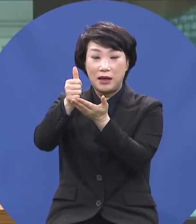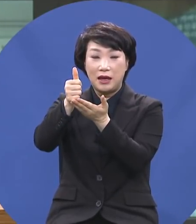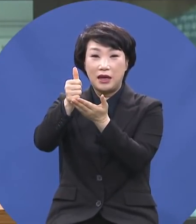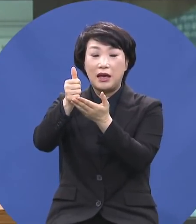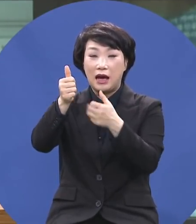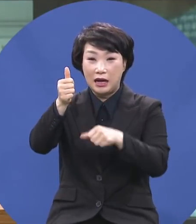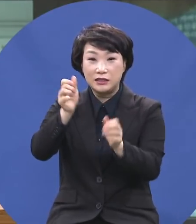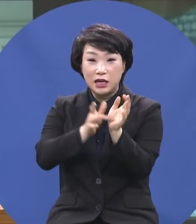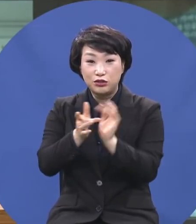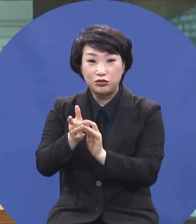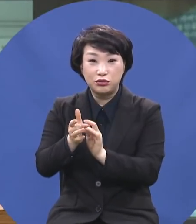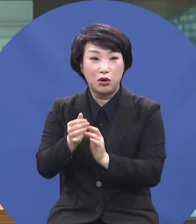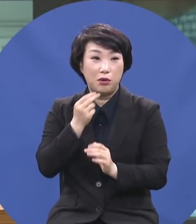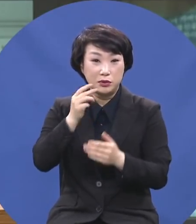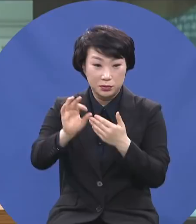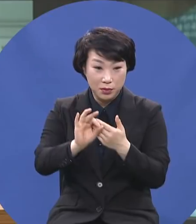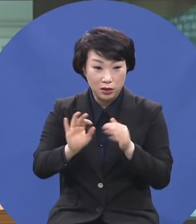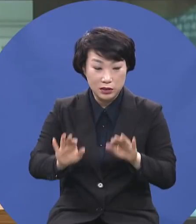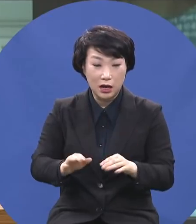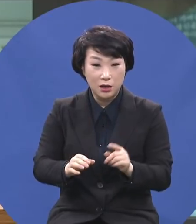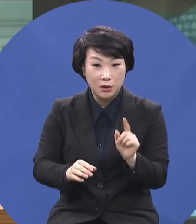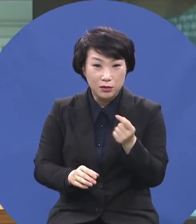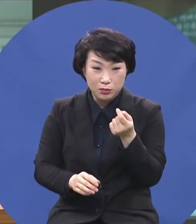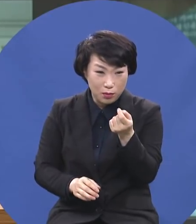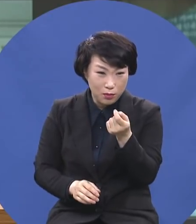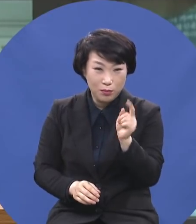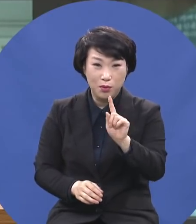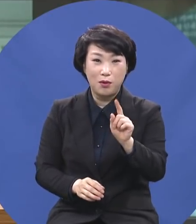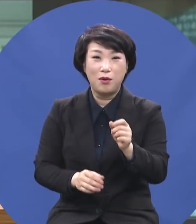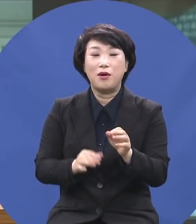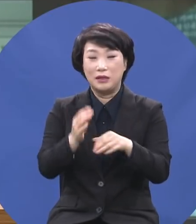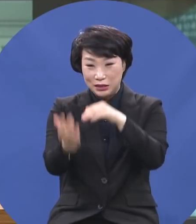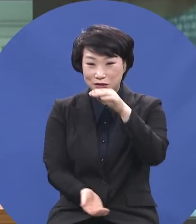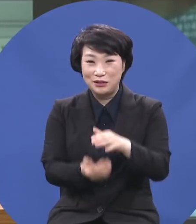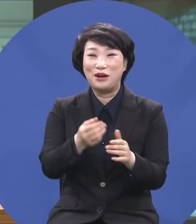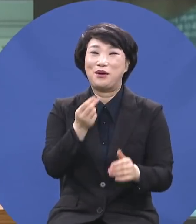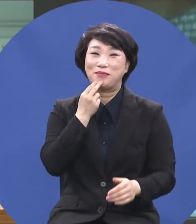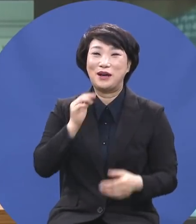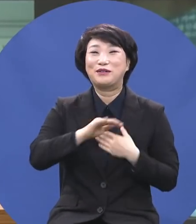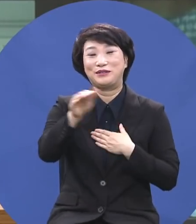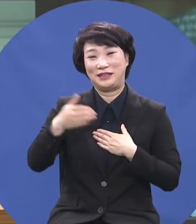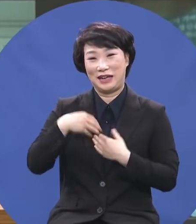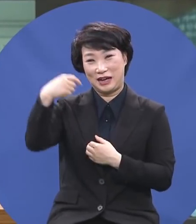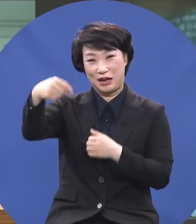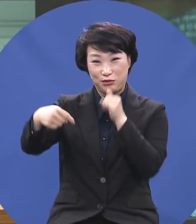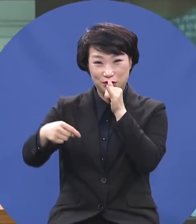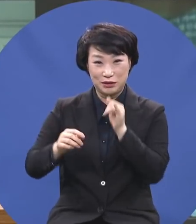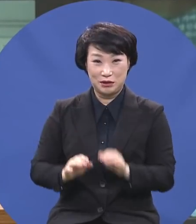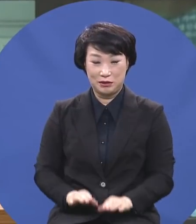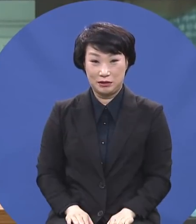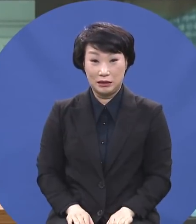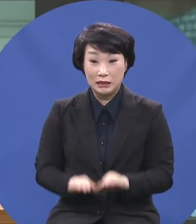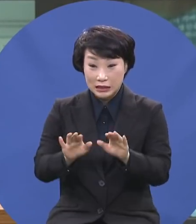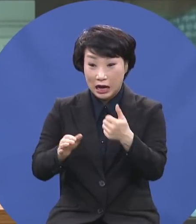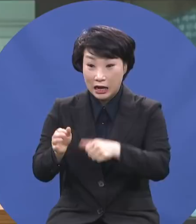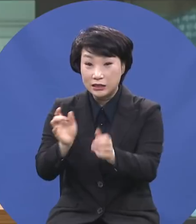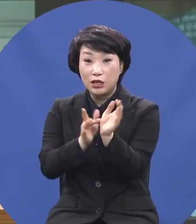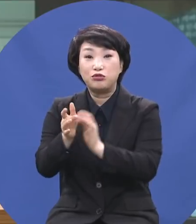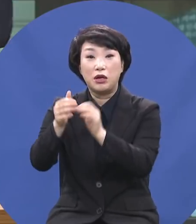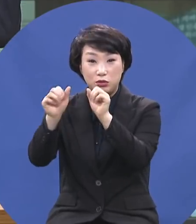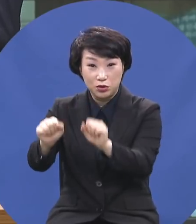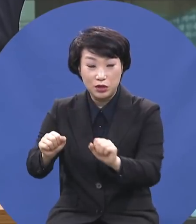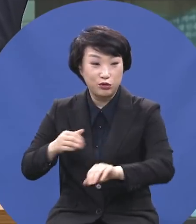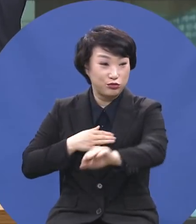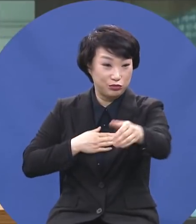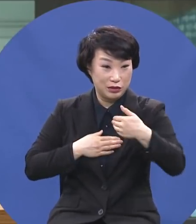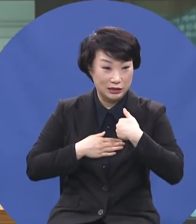자신의 아들이 없이는 하나도 된 것이 없다고 우리에게 일러줬어요. 예, 아들의 존재를